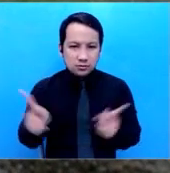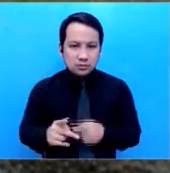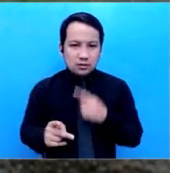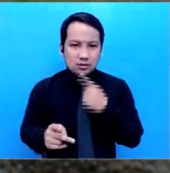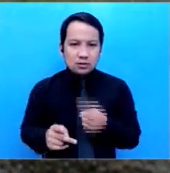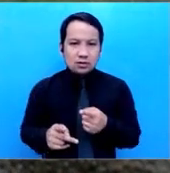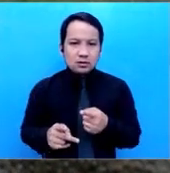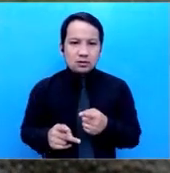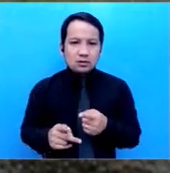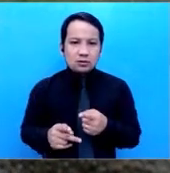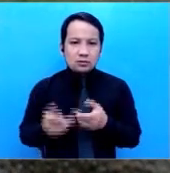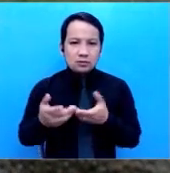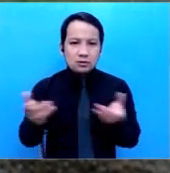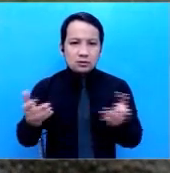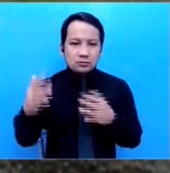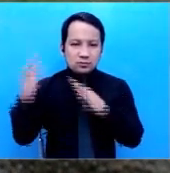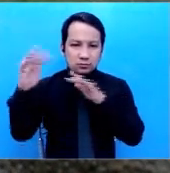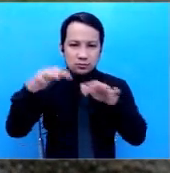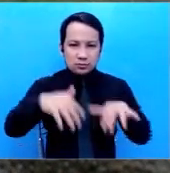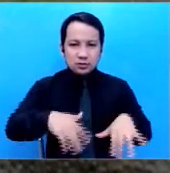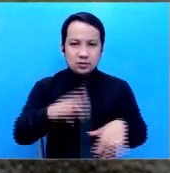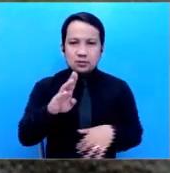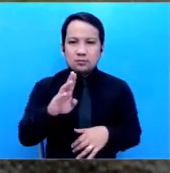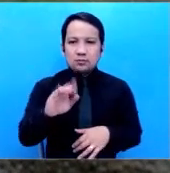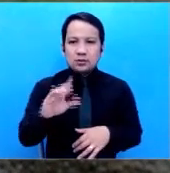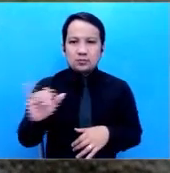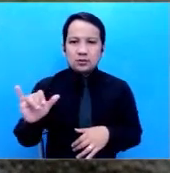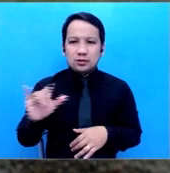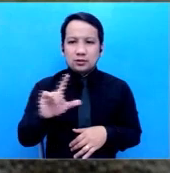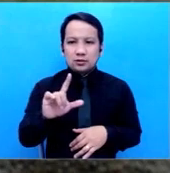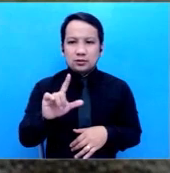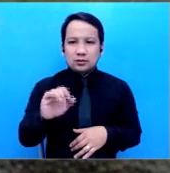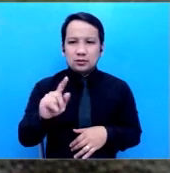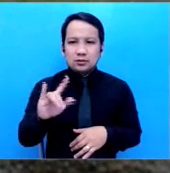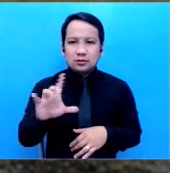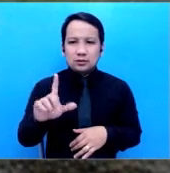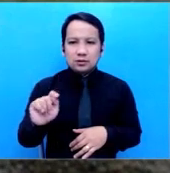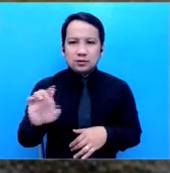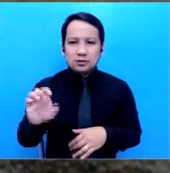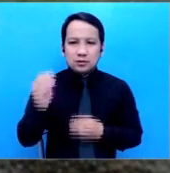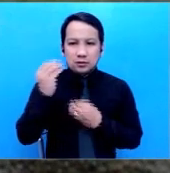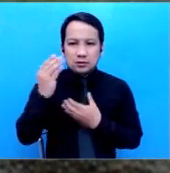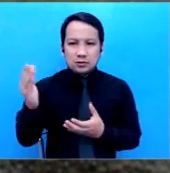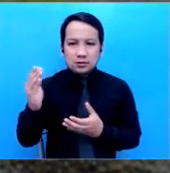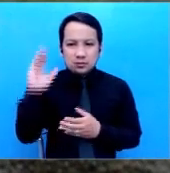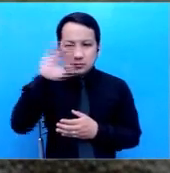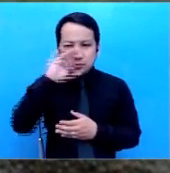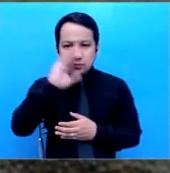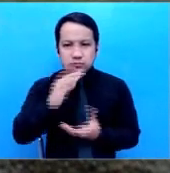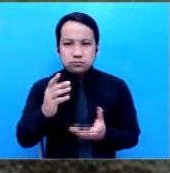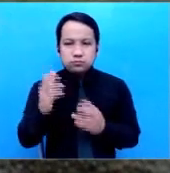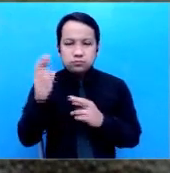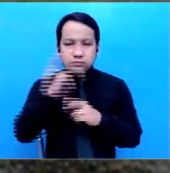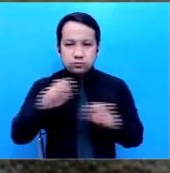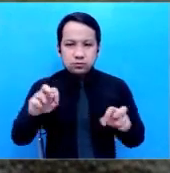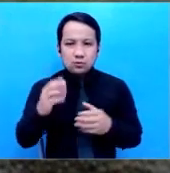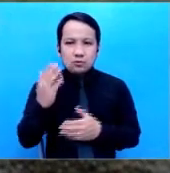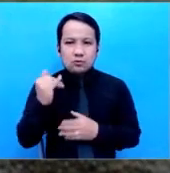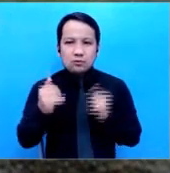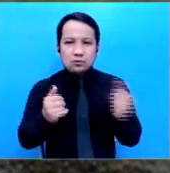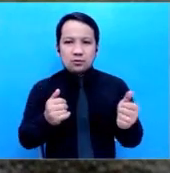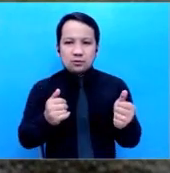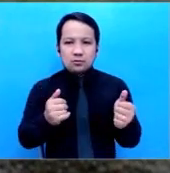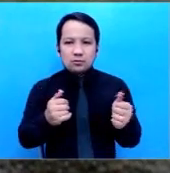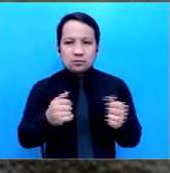naapektuhan ng landslide sa Baybay Leyte. Yung problema nga lang nila ngayon, on and off yung search and rescue operation dahil nga sa